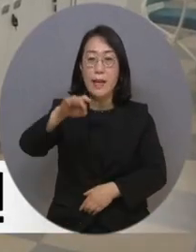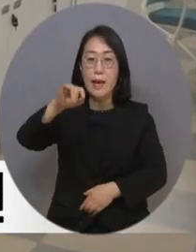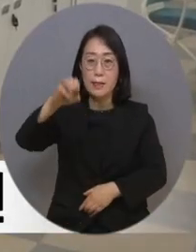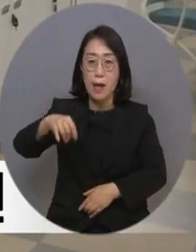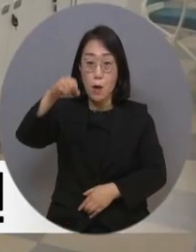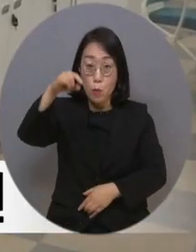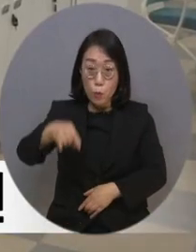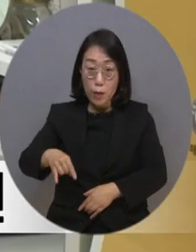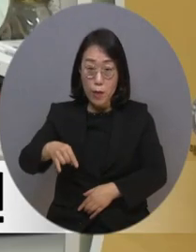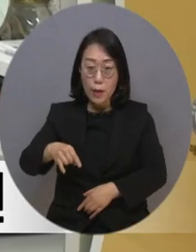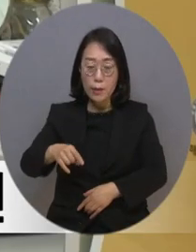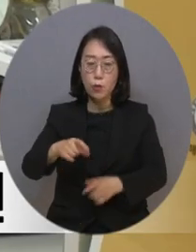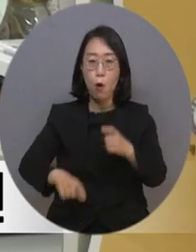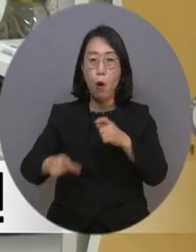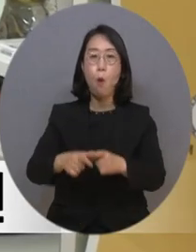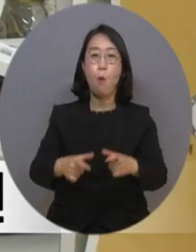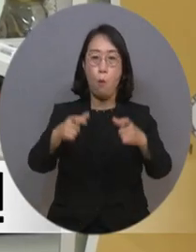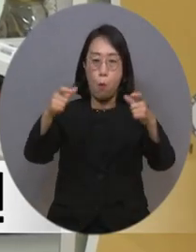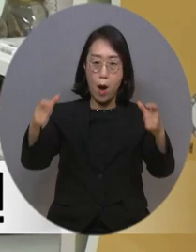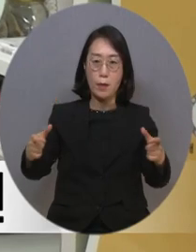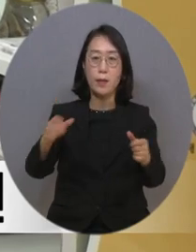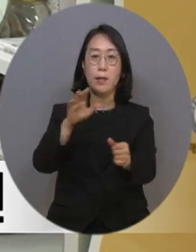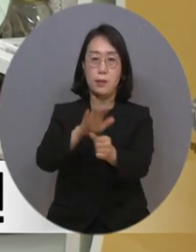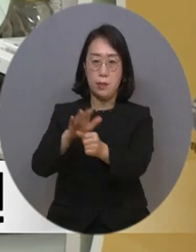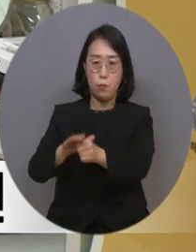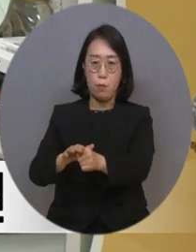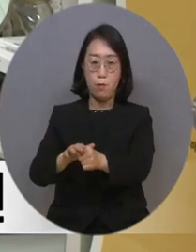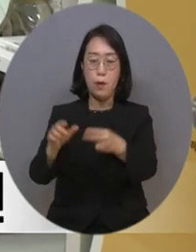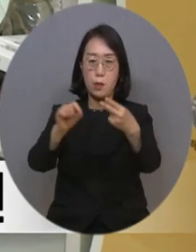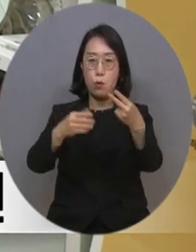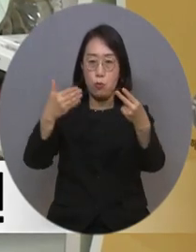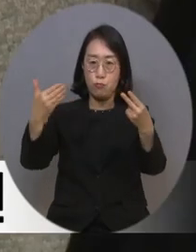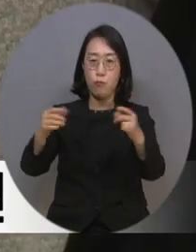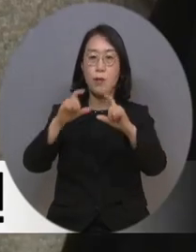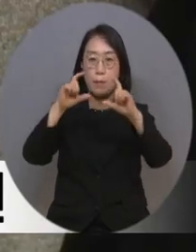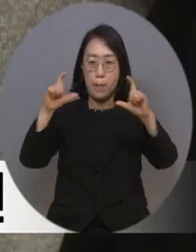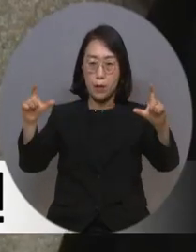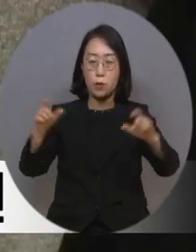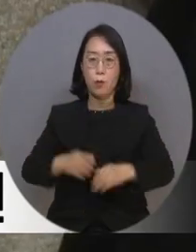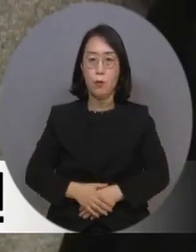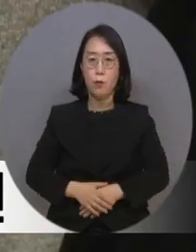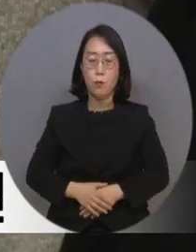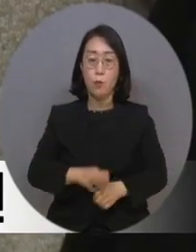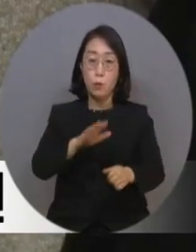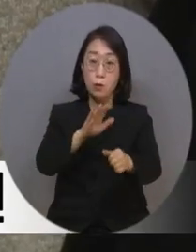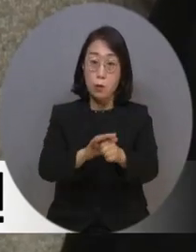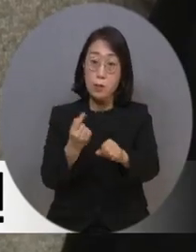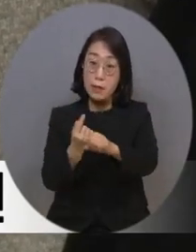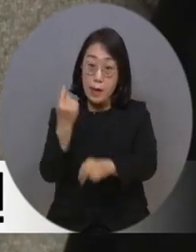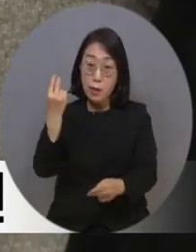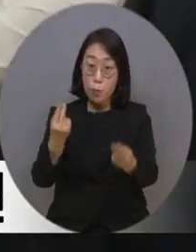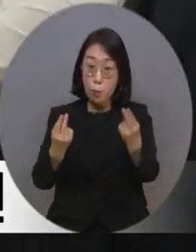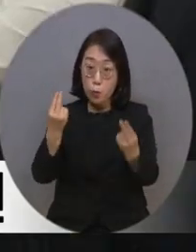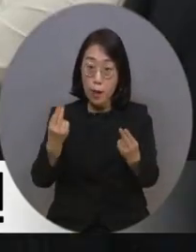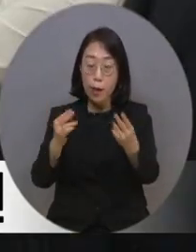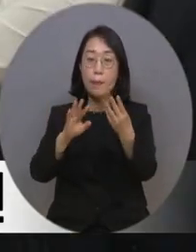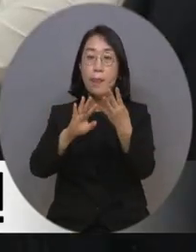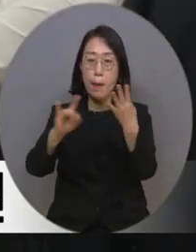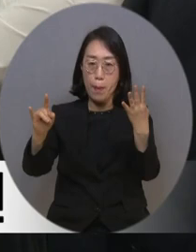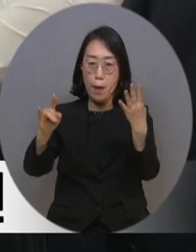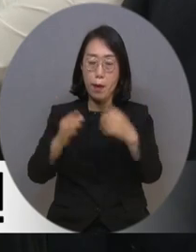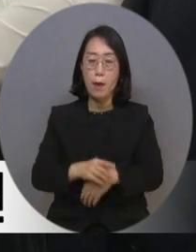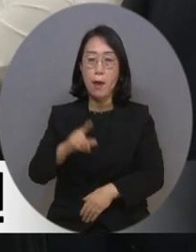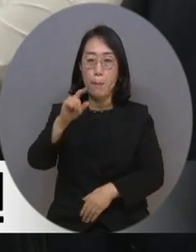중증장인 근로자까지 확대한다고 지난 9일 밝혔습니다 지원 규모도 지난해 대비 약 4배 증가한